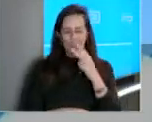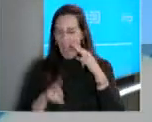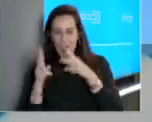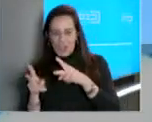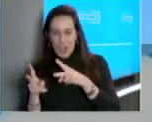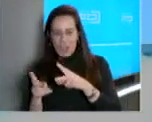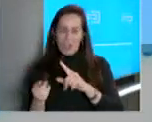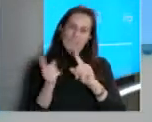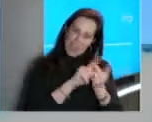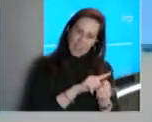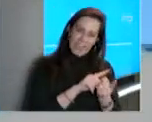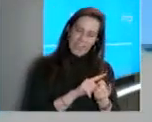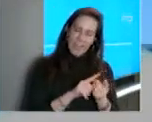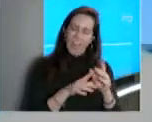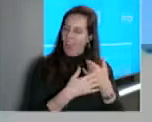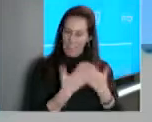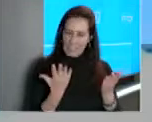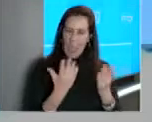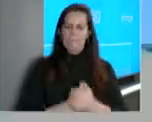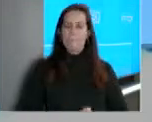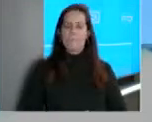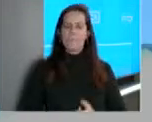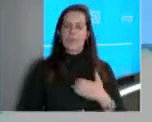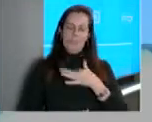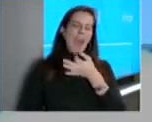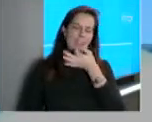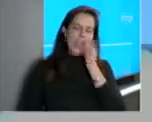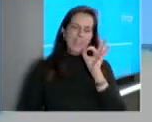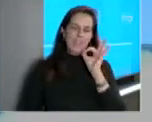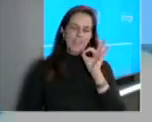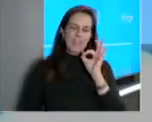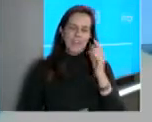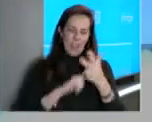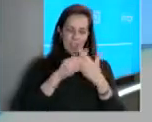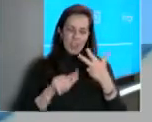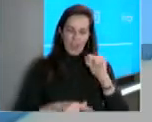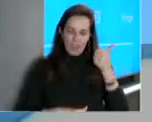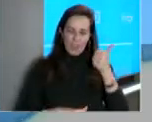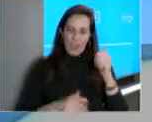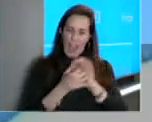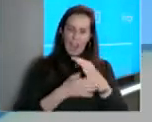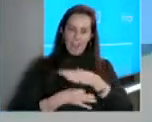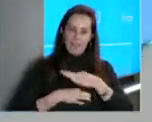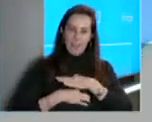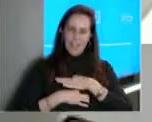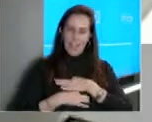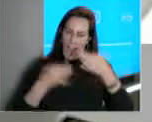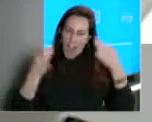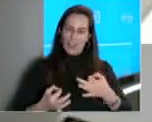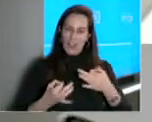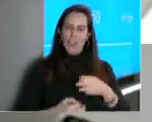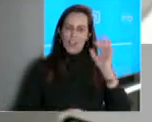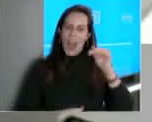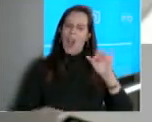גשש והשנייה חיוורת. אני מעדיף את השלישייה הראשונה. חברים שלי, אשכרה.